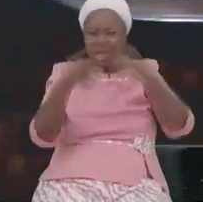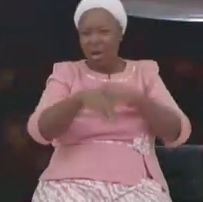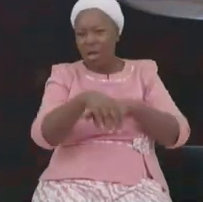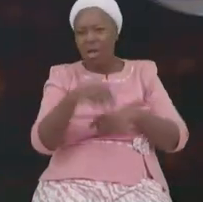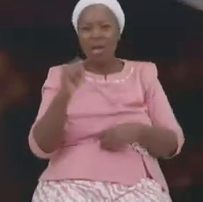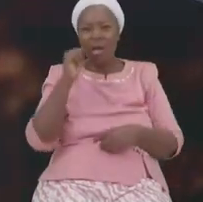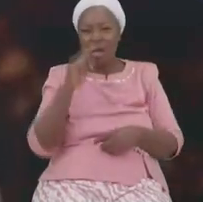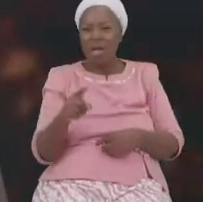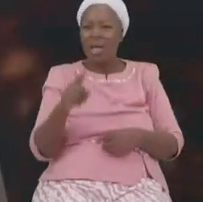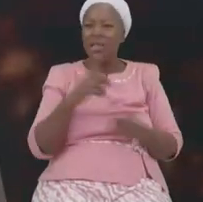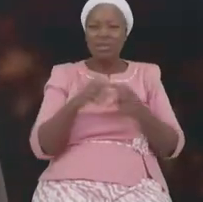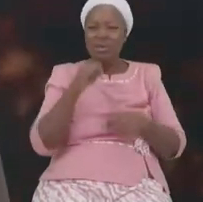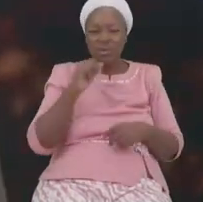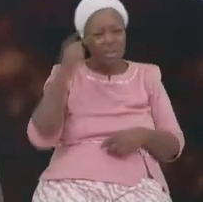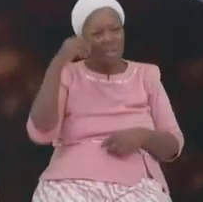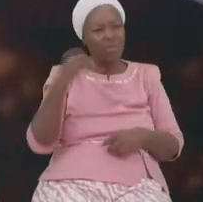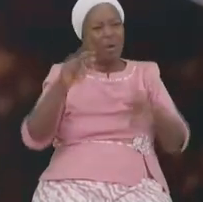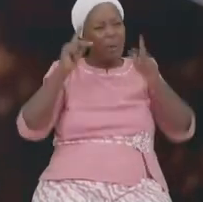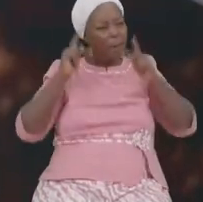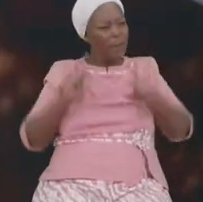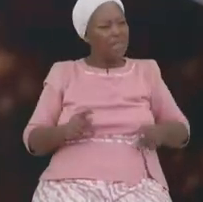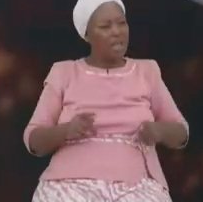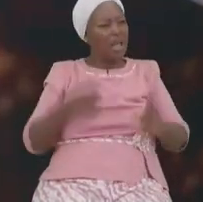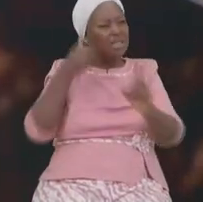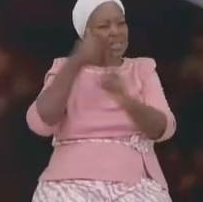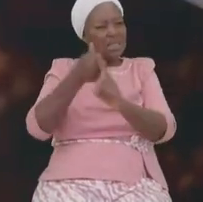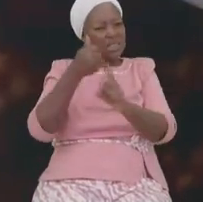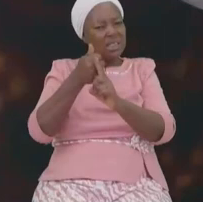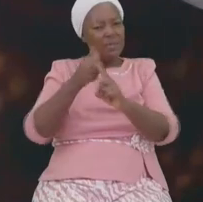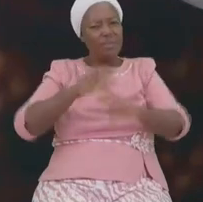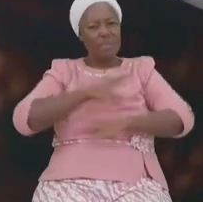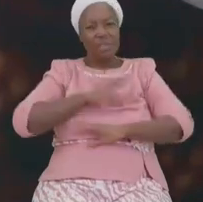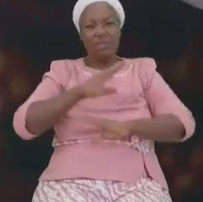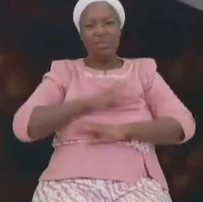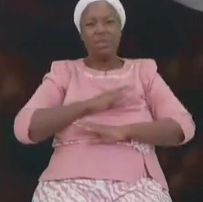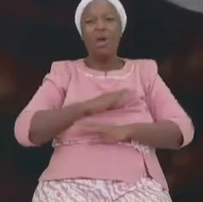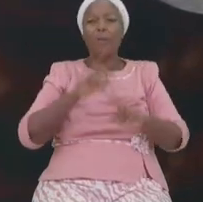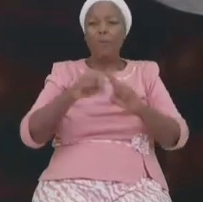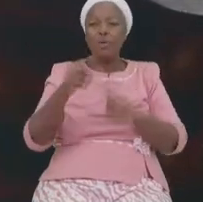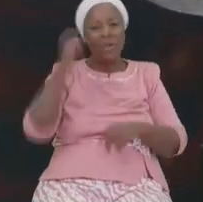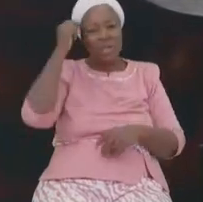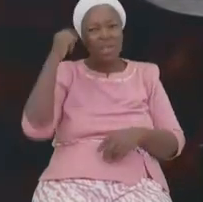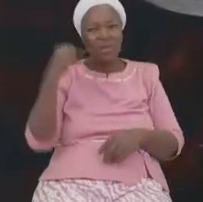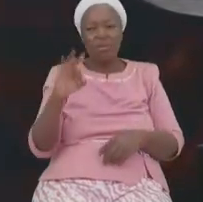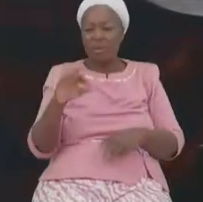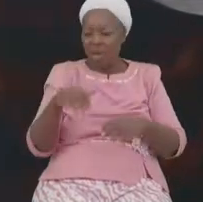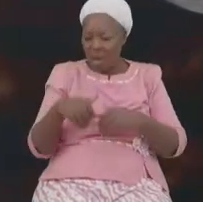Tu ne penses pas à la satisfaction personnelle. Tu penses, oh, comment le